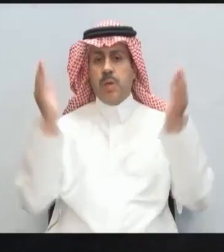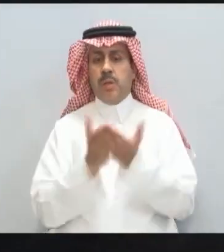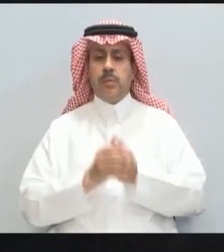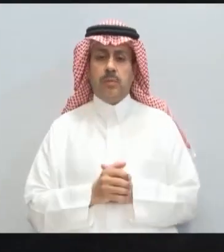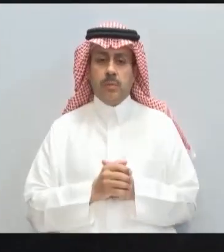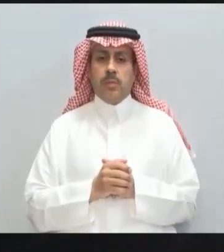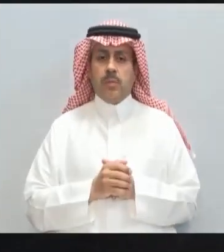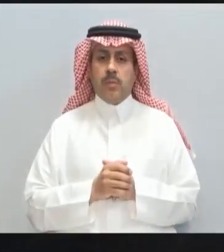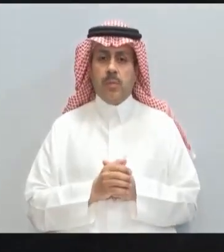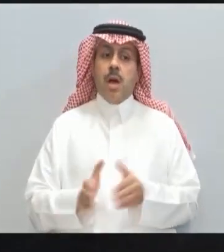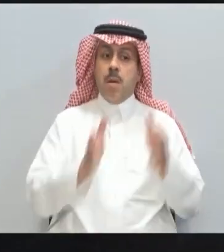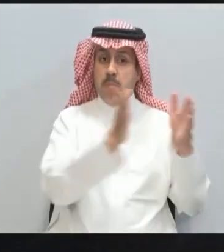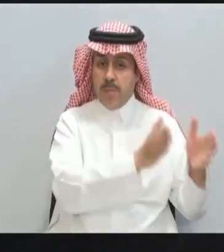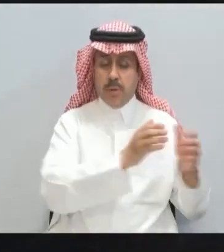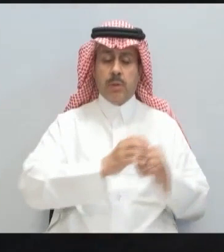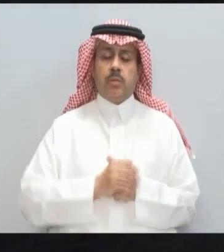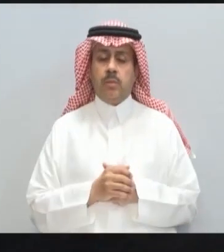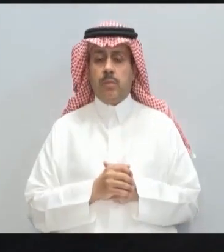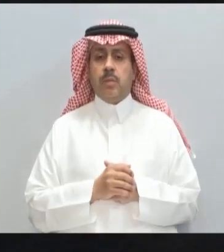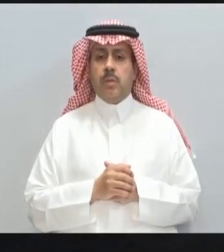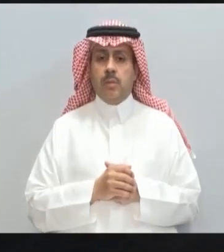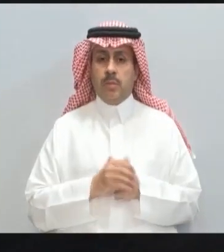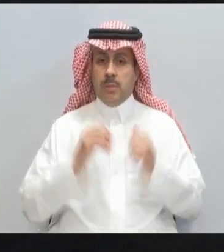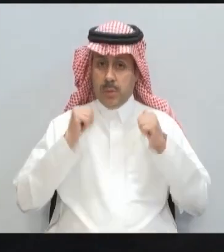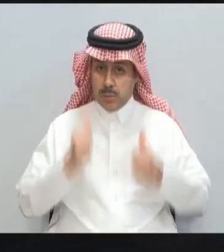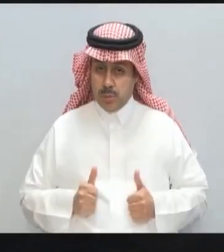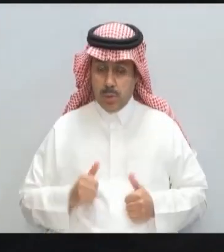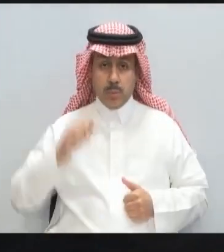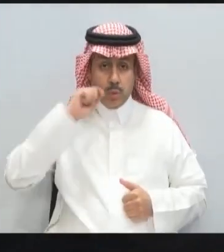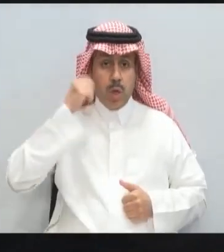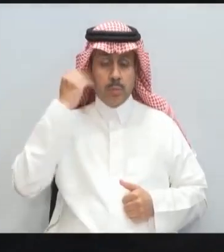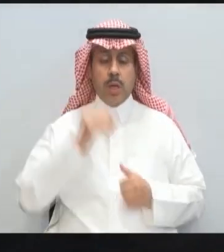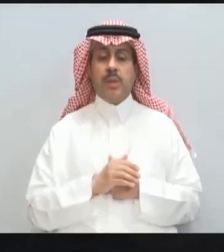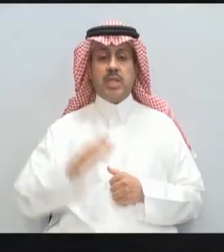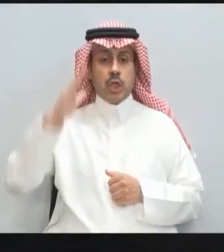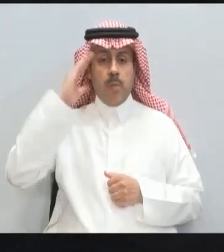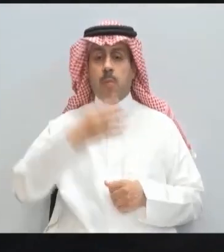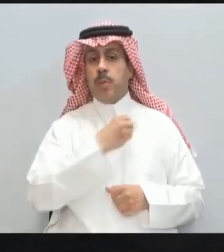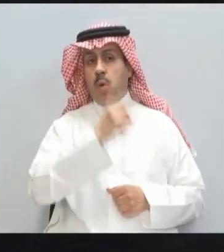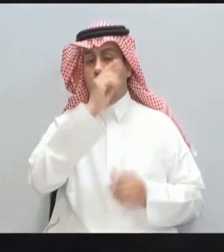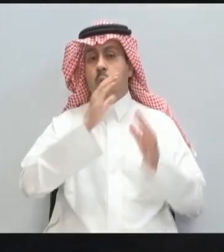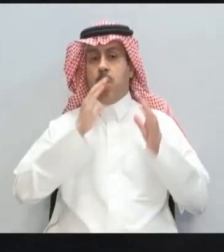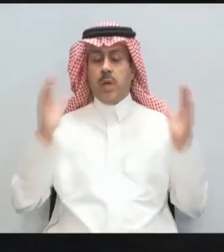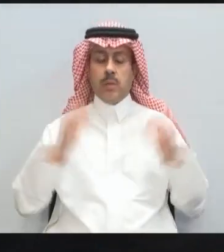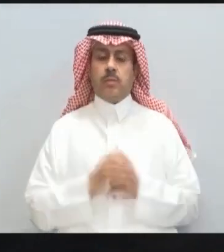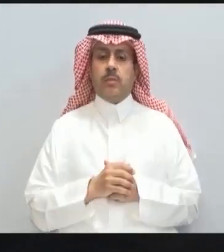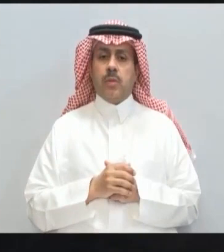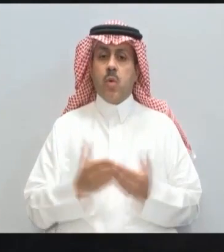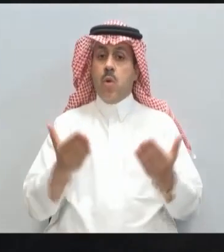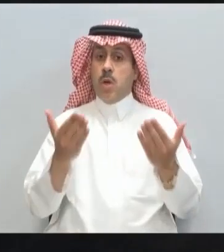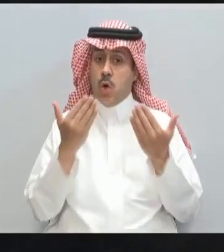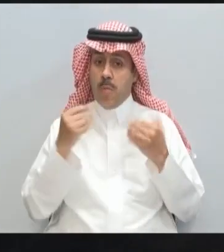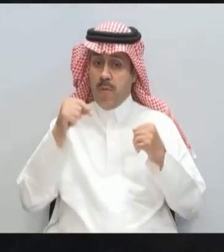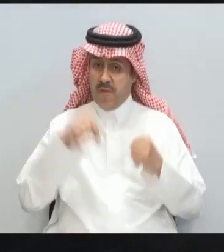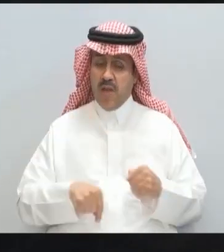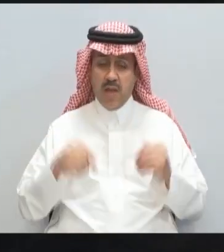اجمعين اما بعد ايها الطلاب والطالبات سلام الله عليكم ورحمته وبركاته وحياكم الله تعالى وبياكم